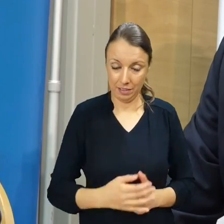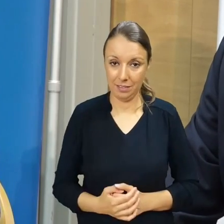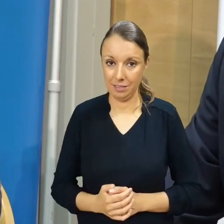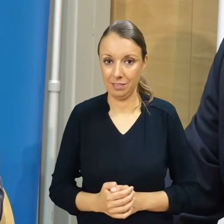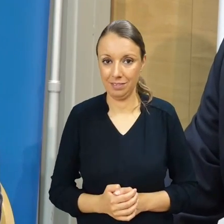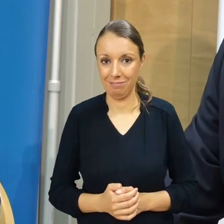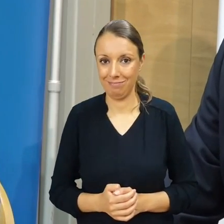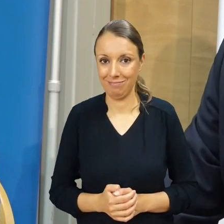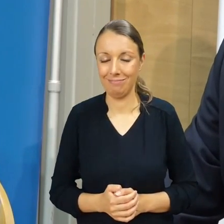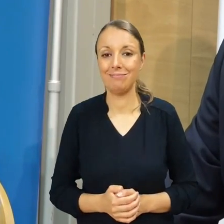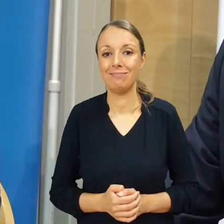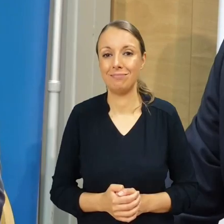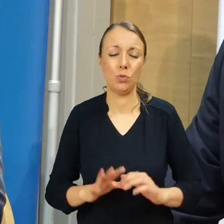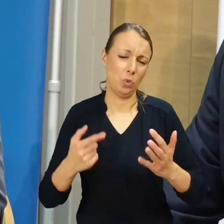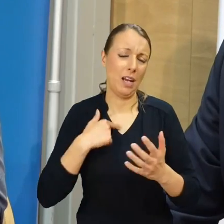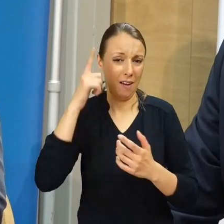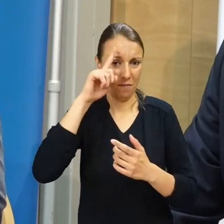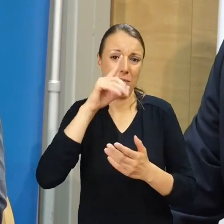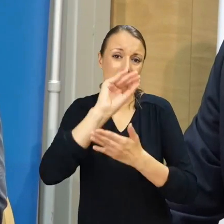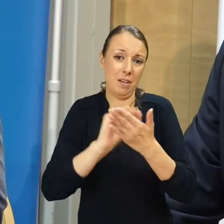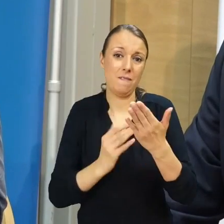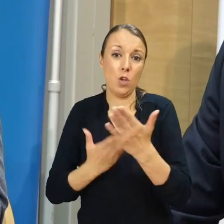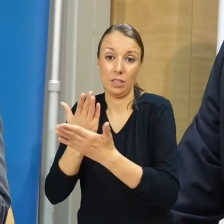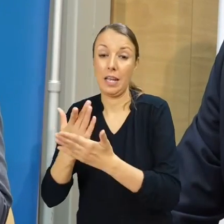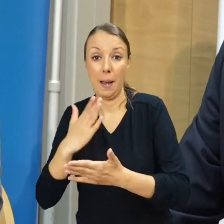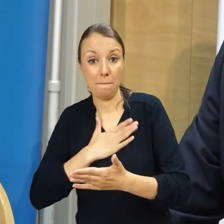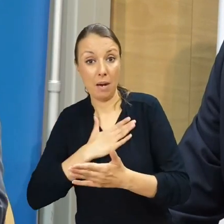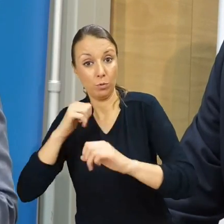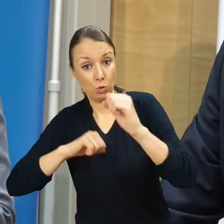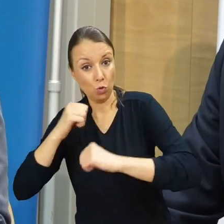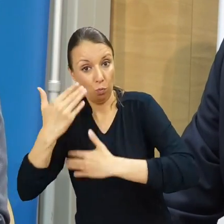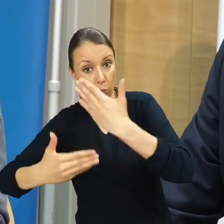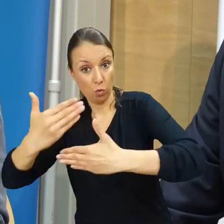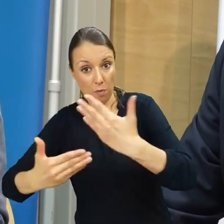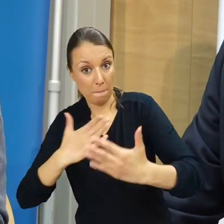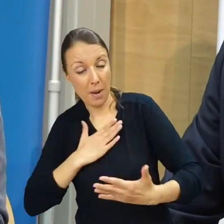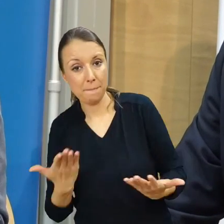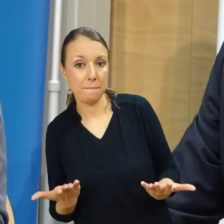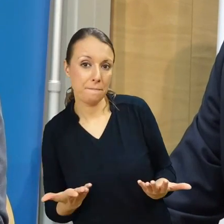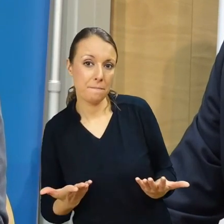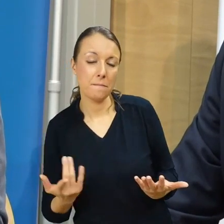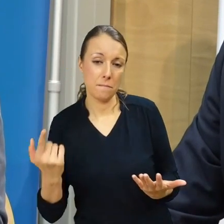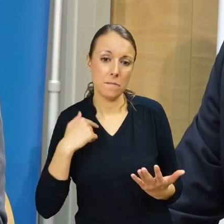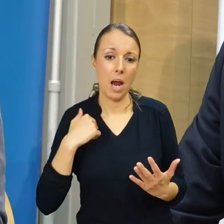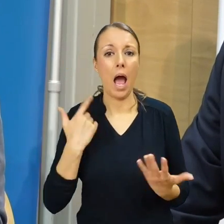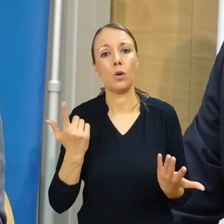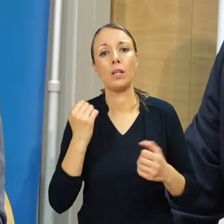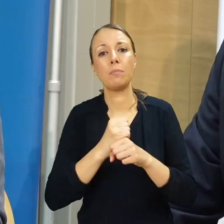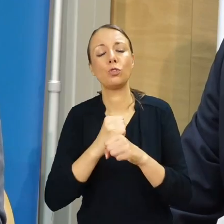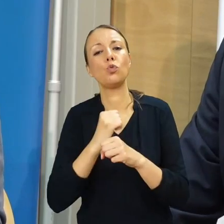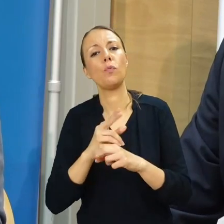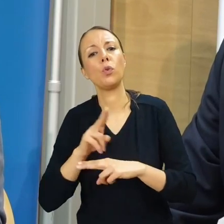w tym wniosku. Czy mam tu drogę sądową? No w mojej, ale mówię, to mówię tylko jako pracownik naukowy, w mojej ocenie byłaby tutaj